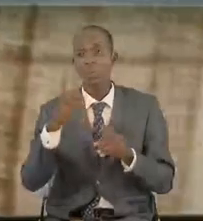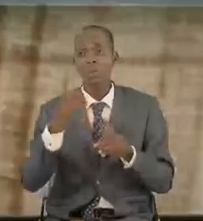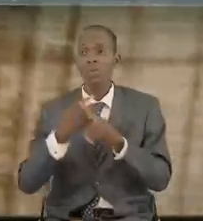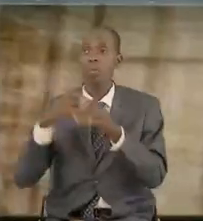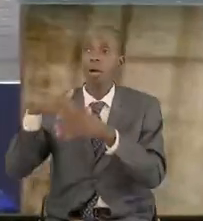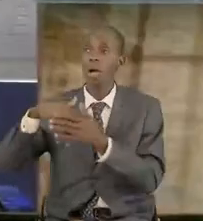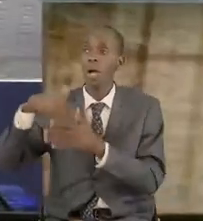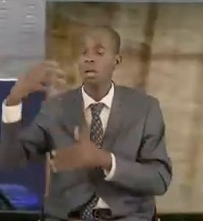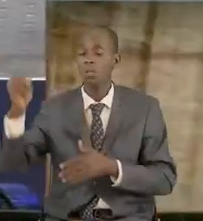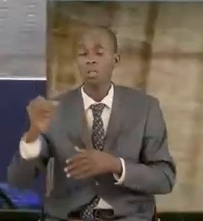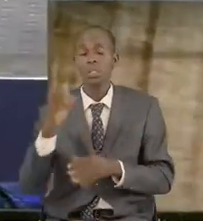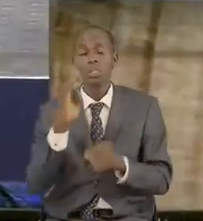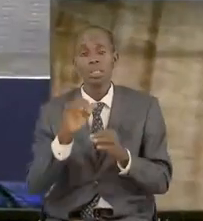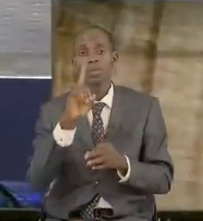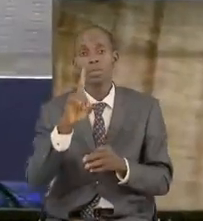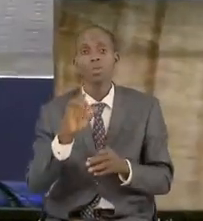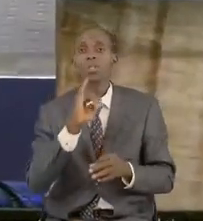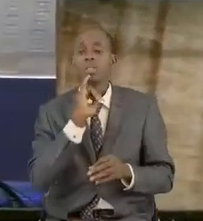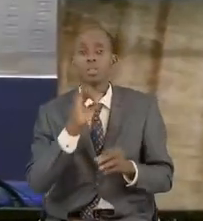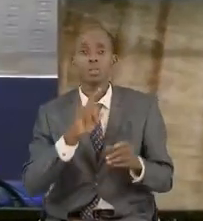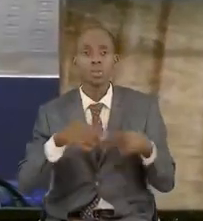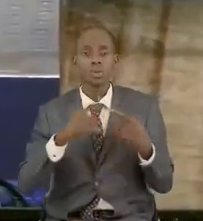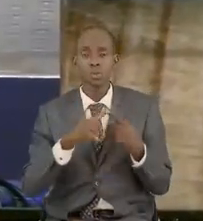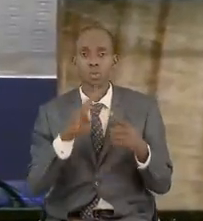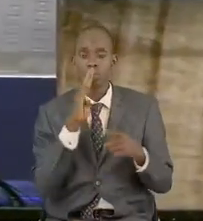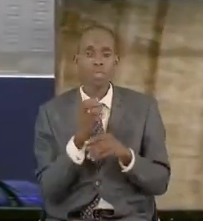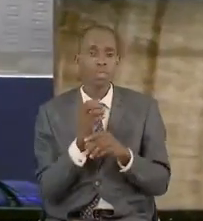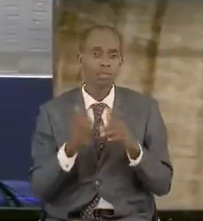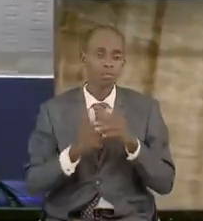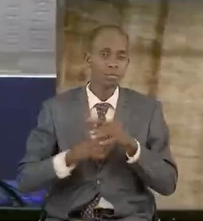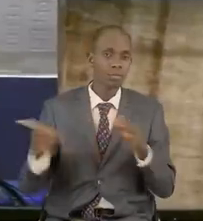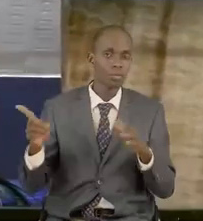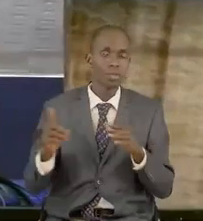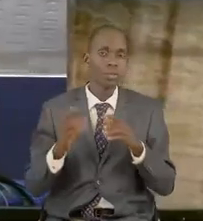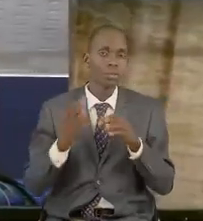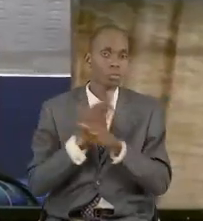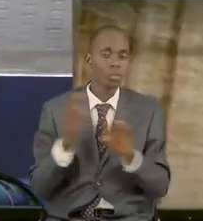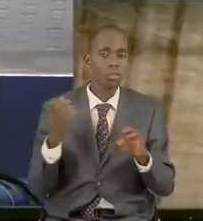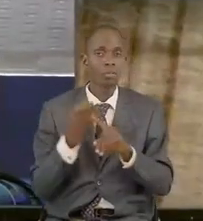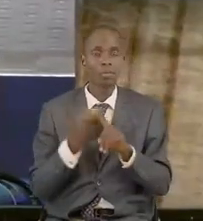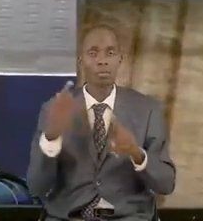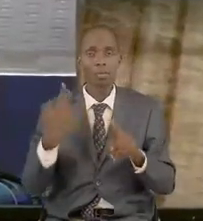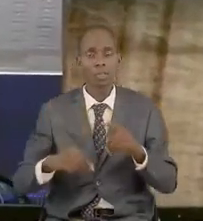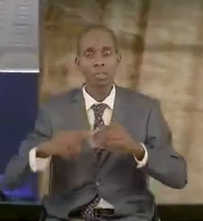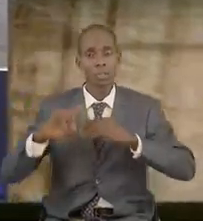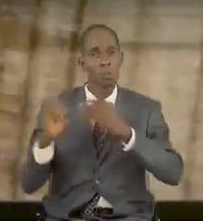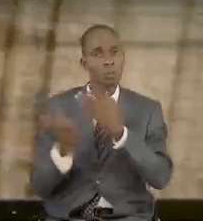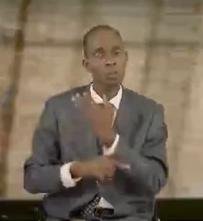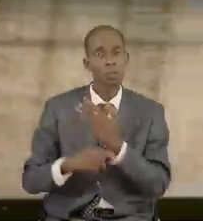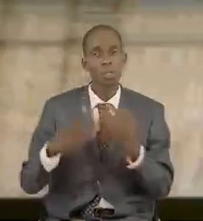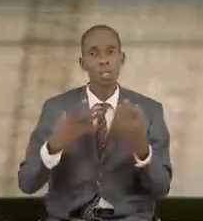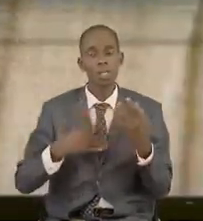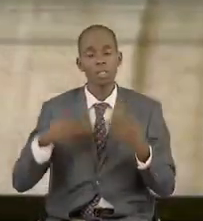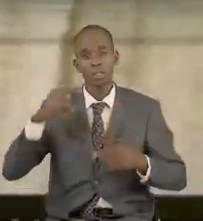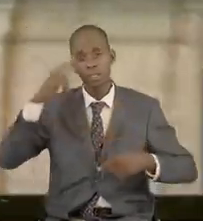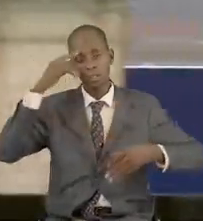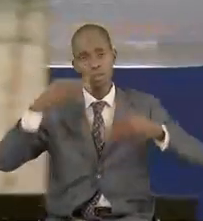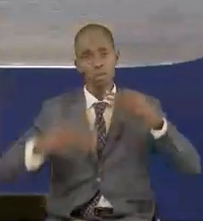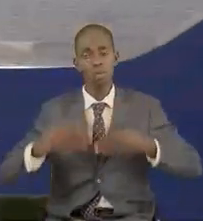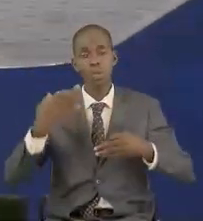quelqu'un doit aller au ciel si quelqu'un doit échapper à la perdition au jugement au ténèbres du jugement pour toujours